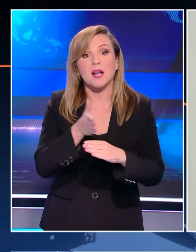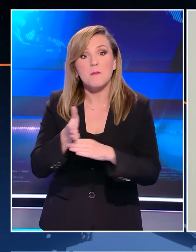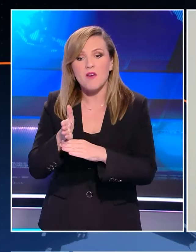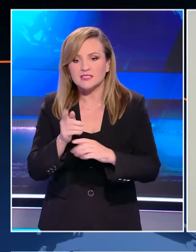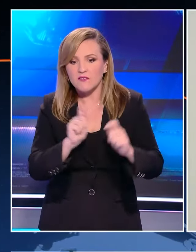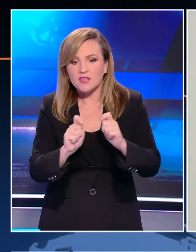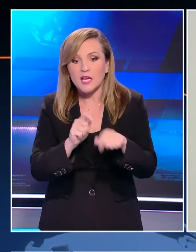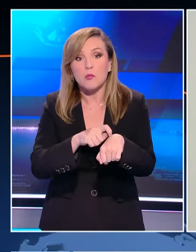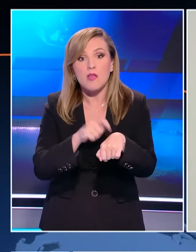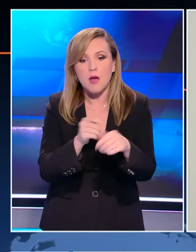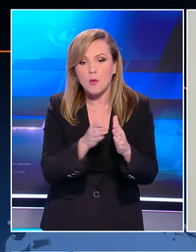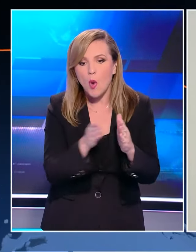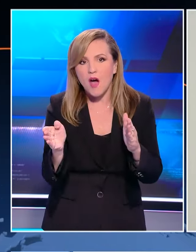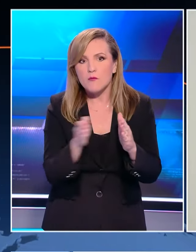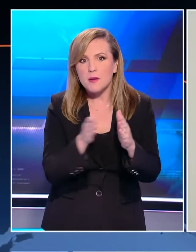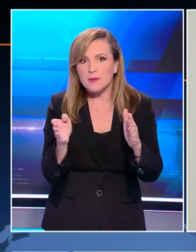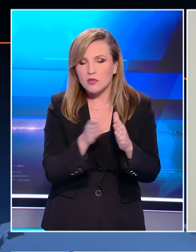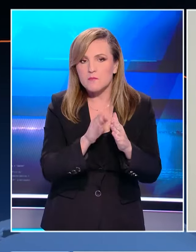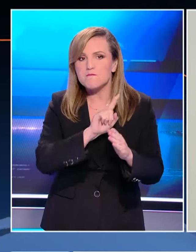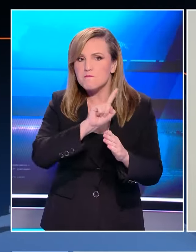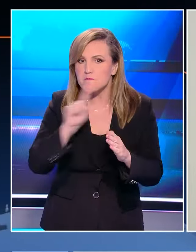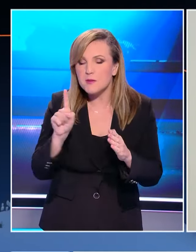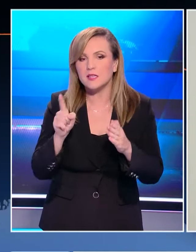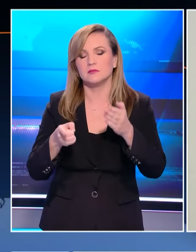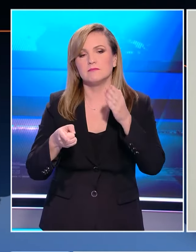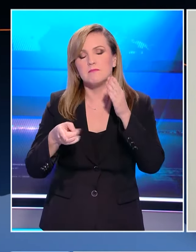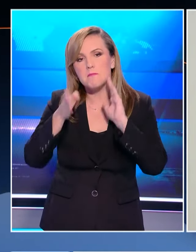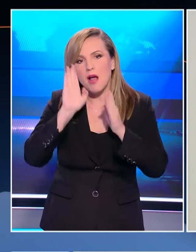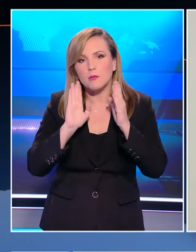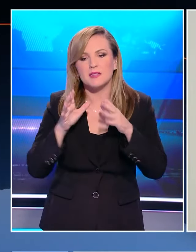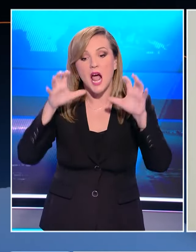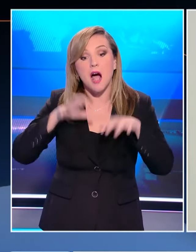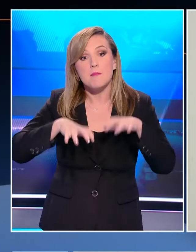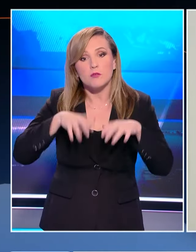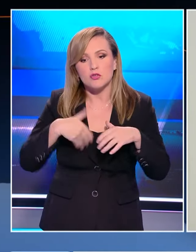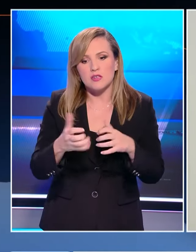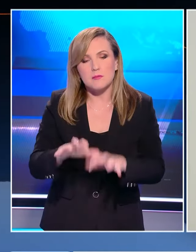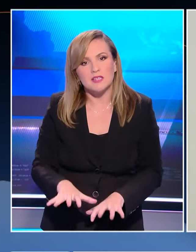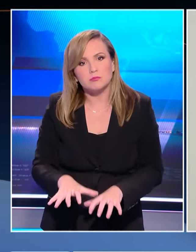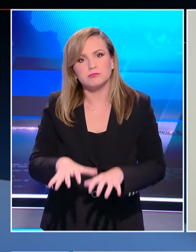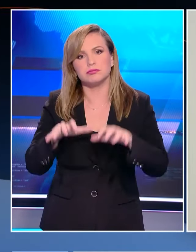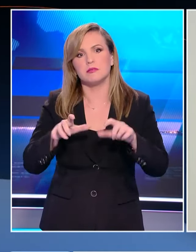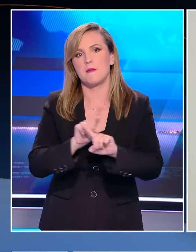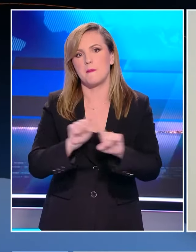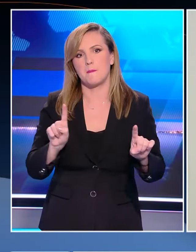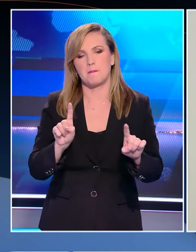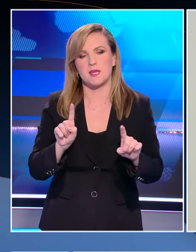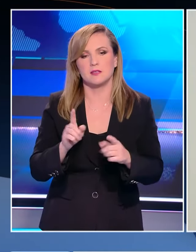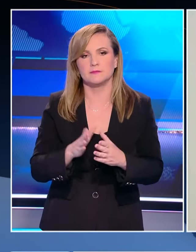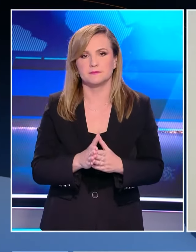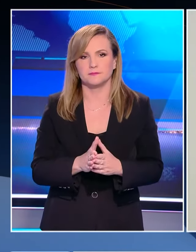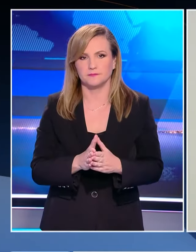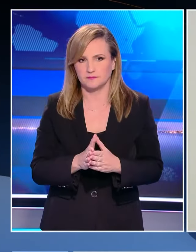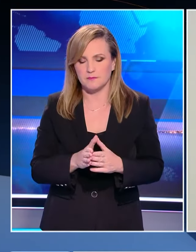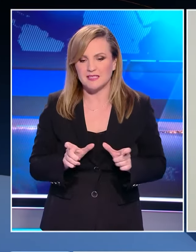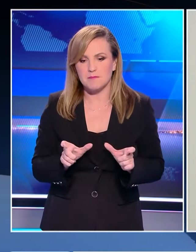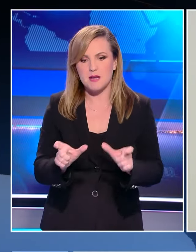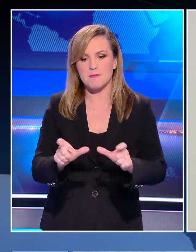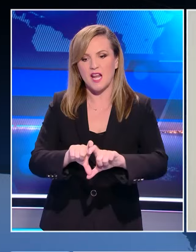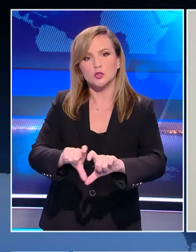χρονικού πλαισίου, ώστε να περιορίσουμε στο μέτρο που αυτό είναι εφικτό τα όποια πιθανά πλημμυρικά